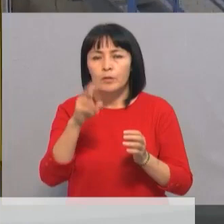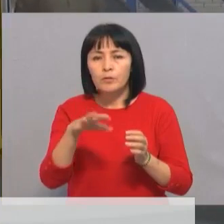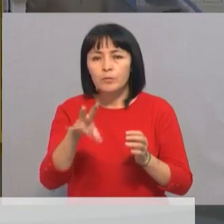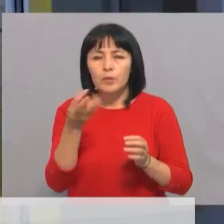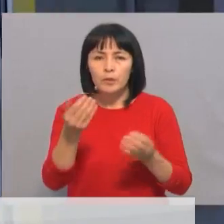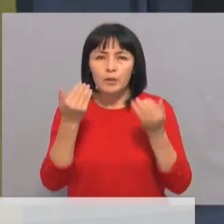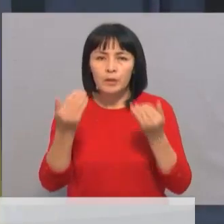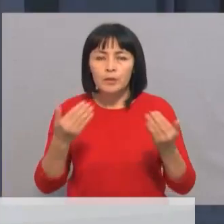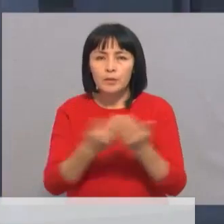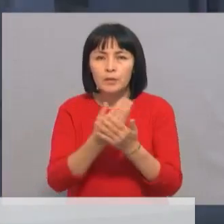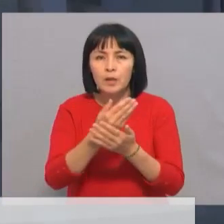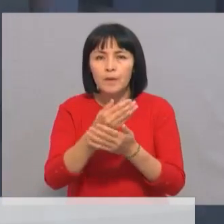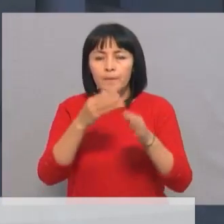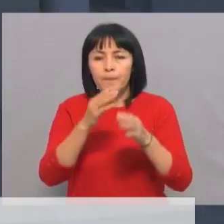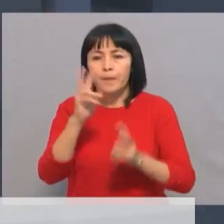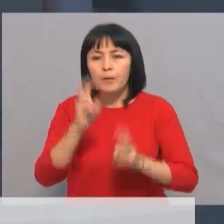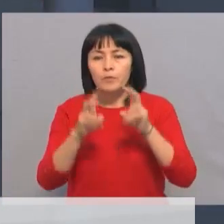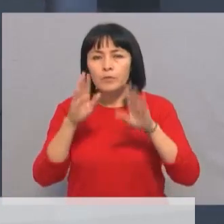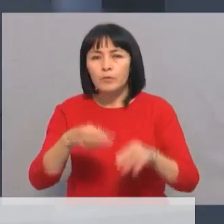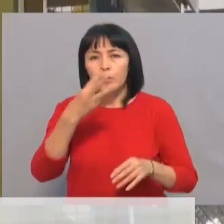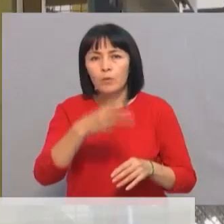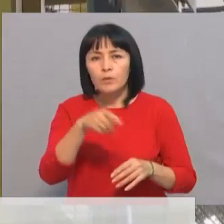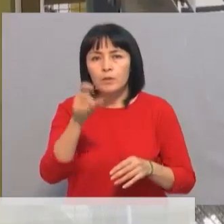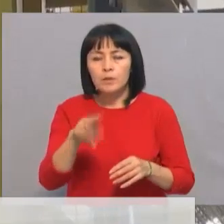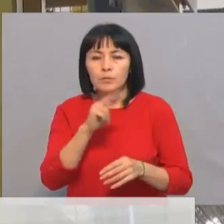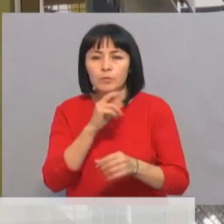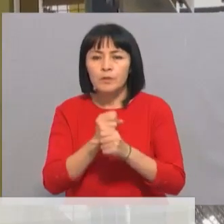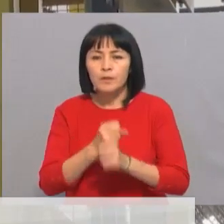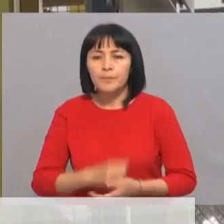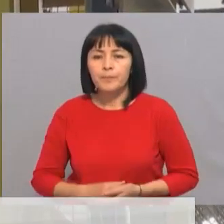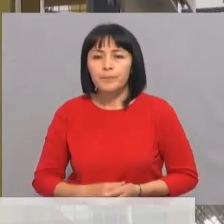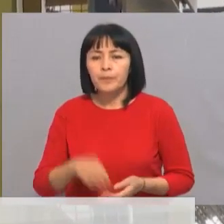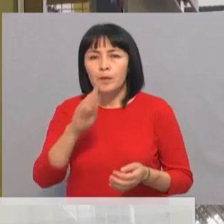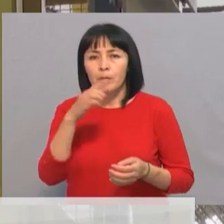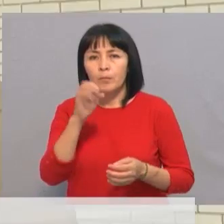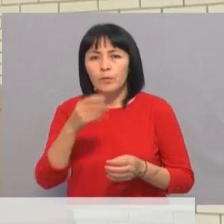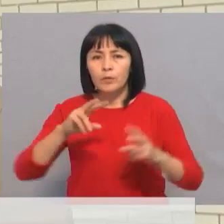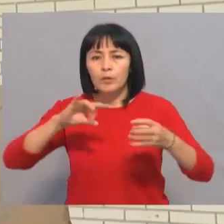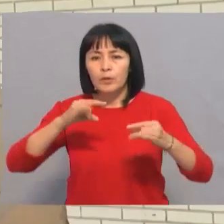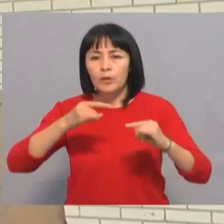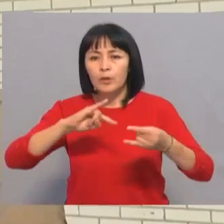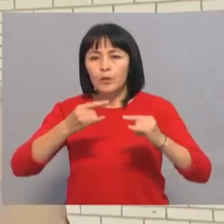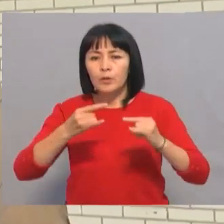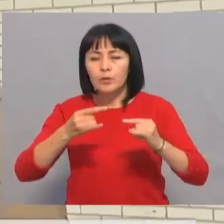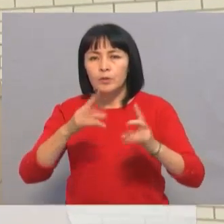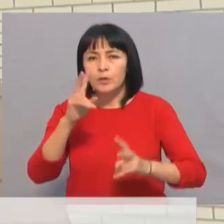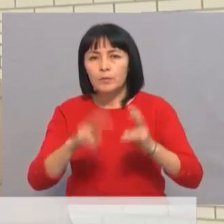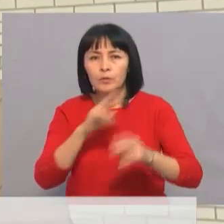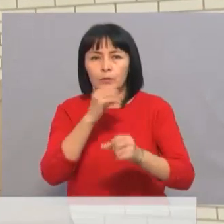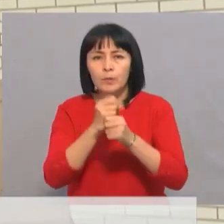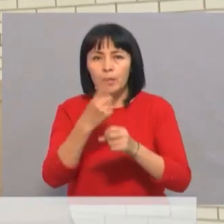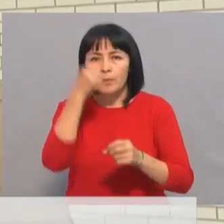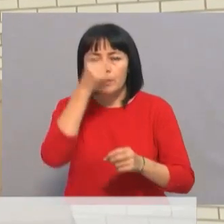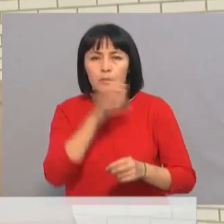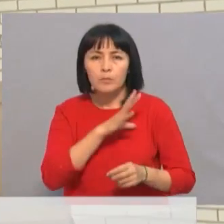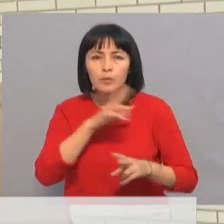milyon tenge jaña öndiriş ordında 30 adam jumıs men kamtılgan. Bugün kış zavodu jumıs tep turganına 1 yıldan astı.